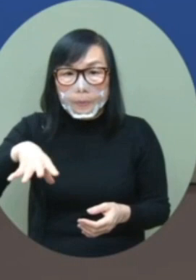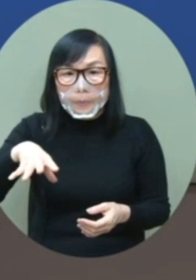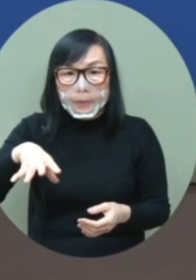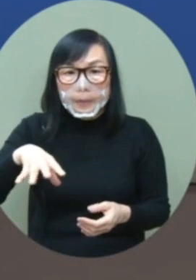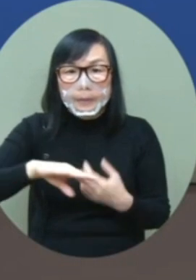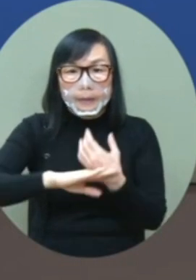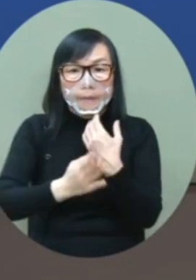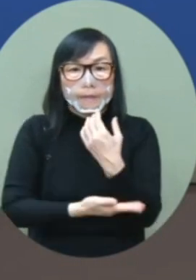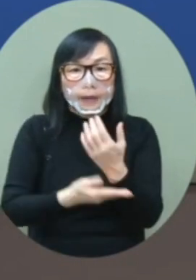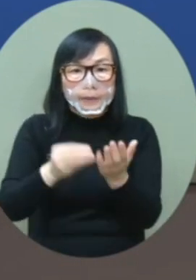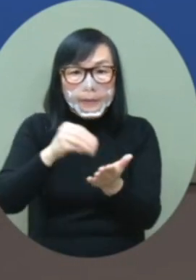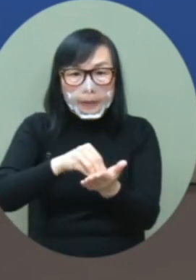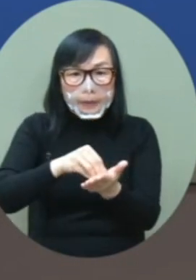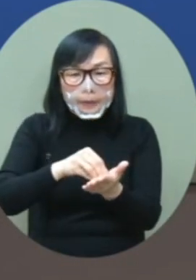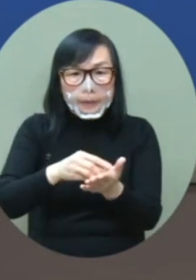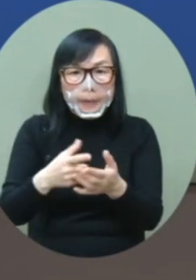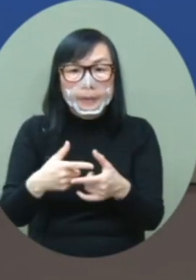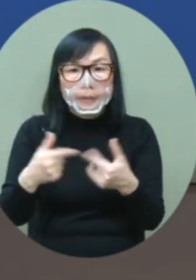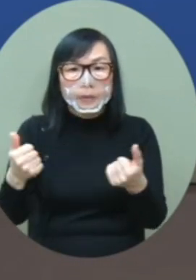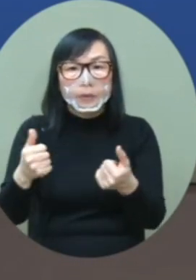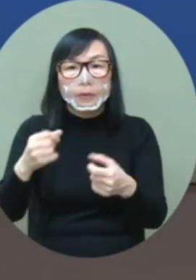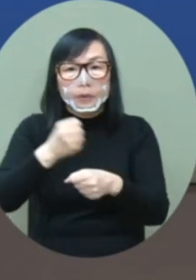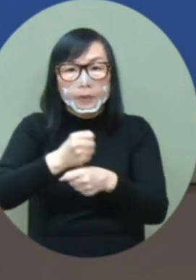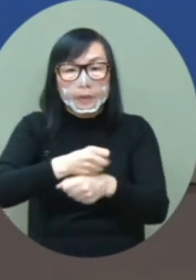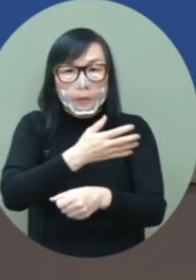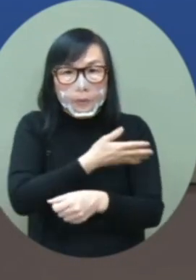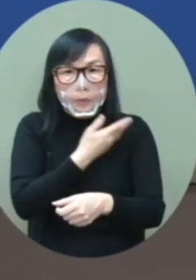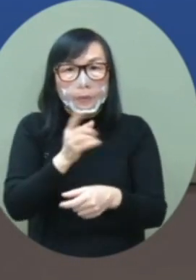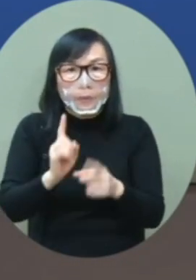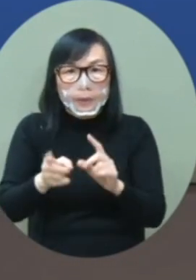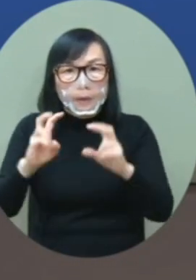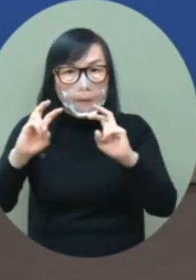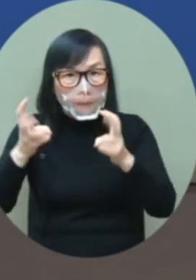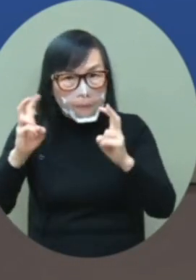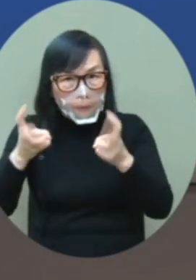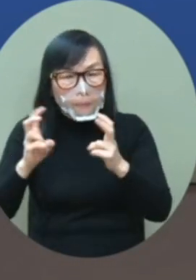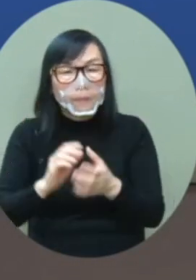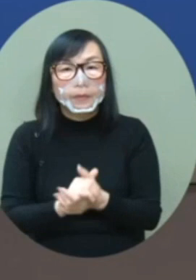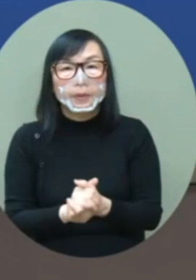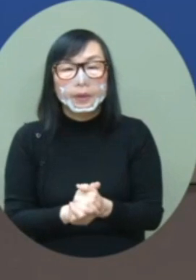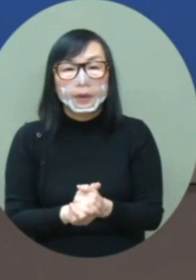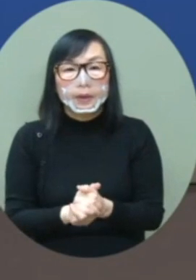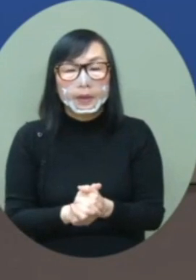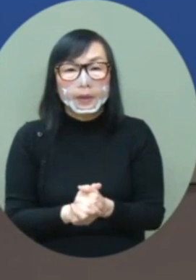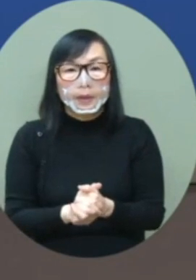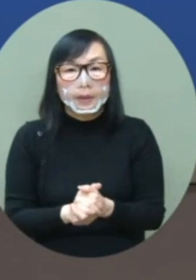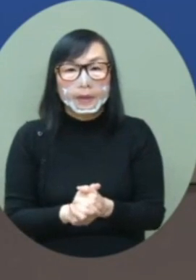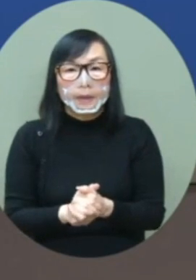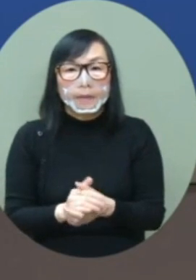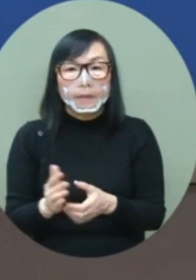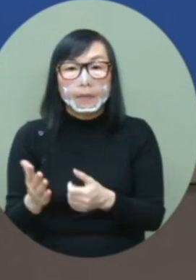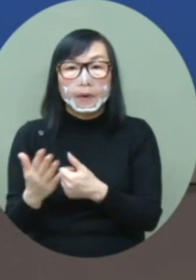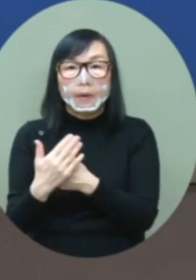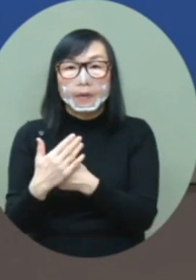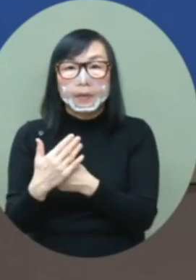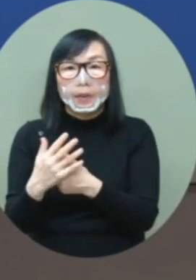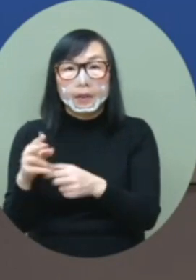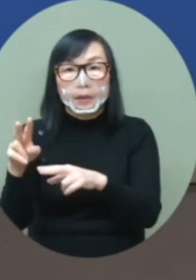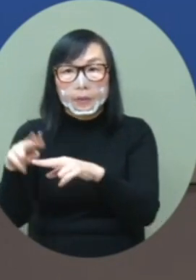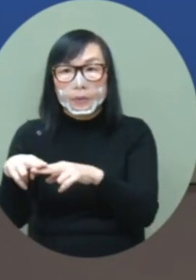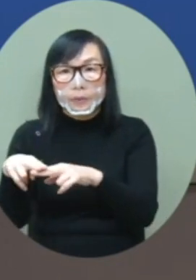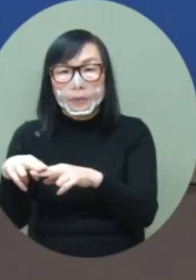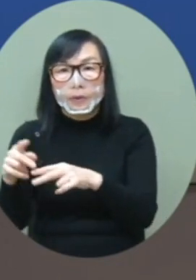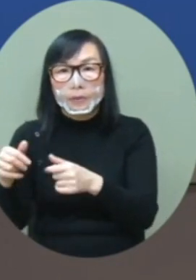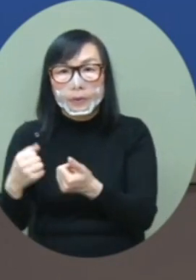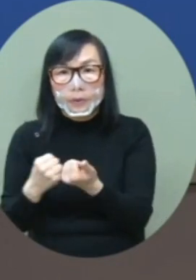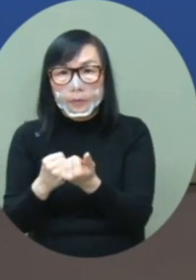法定的規定，適用於一些人員或者項目嗰方面嘅，咁啊，亦都為我哋可以用好中央嘅支援